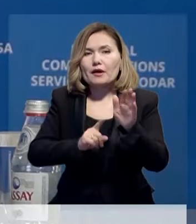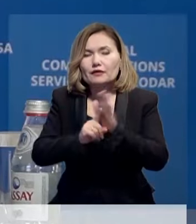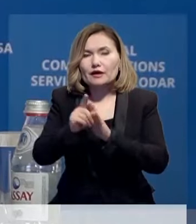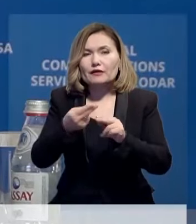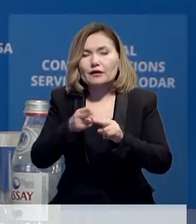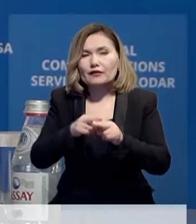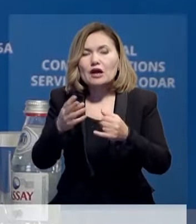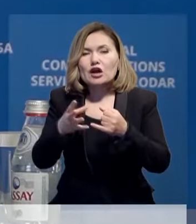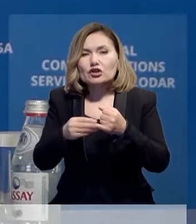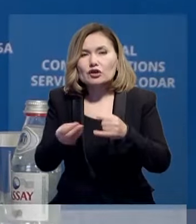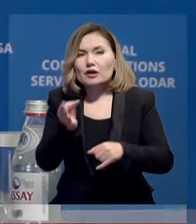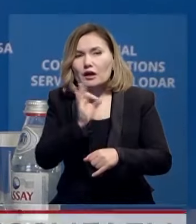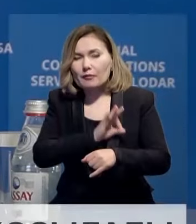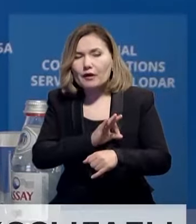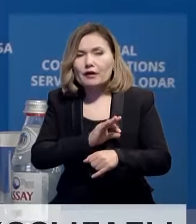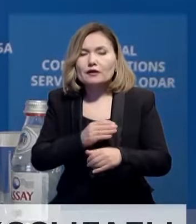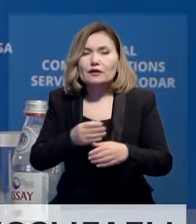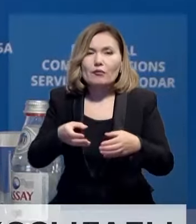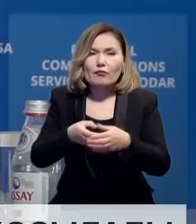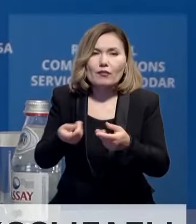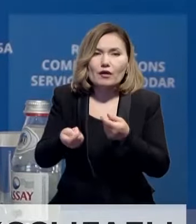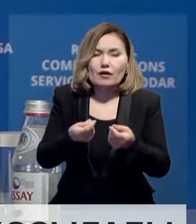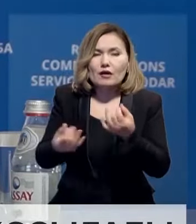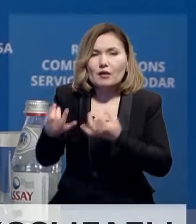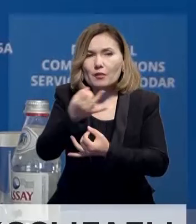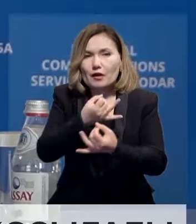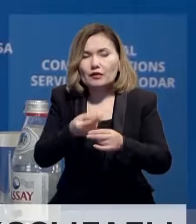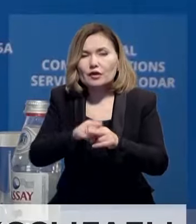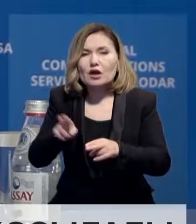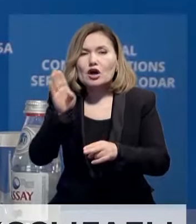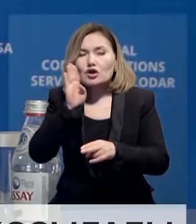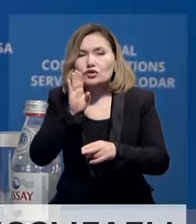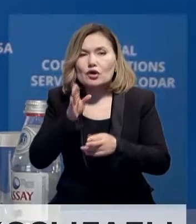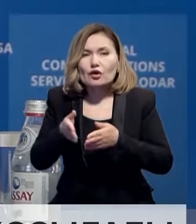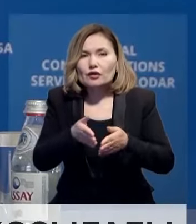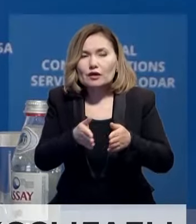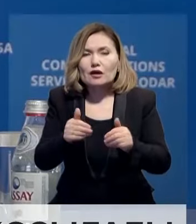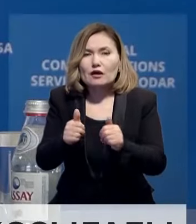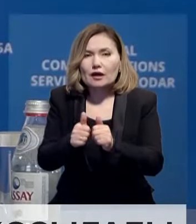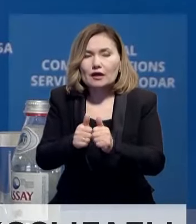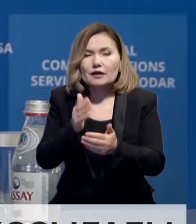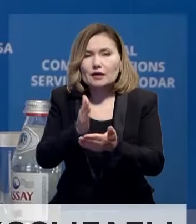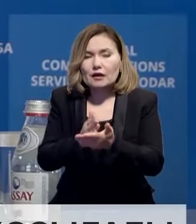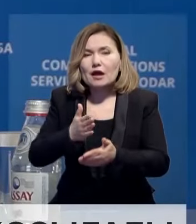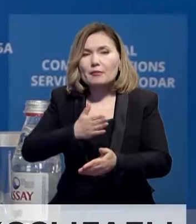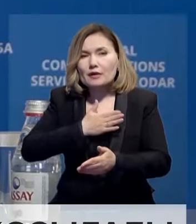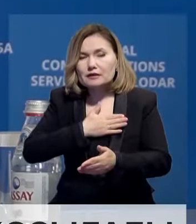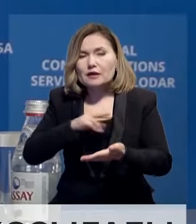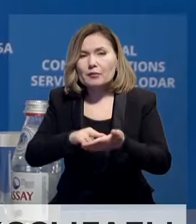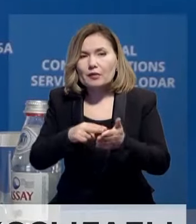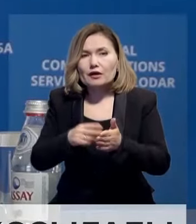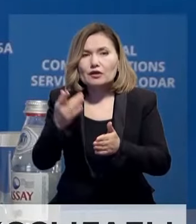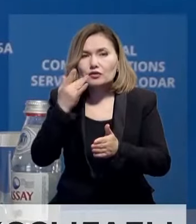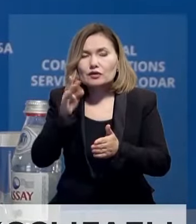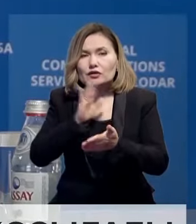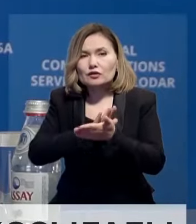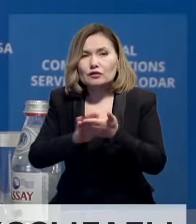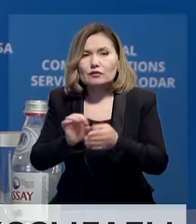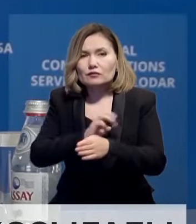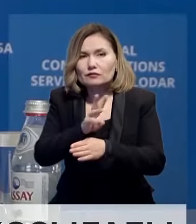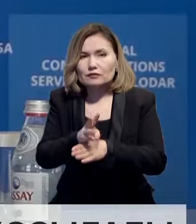жер пайдаланушыларымен келіссөздер жүріп жатыр. Олардың бәрі су арнасының бойында орналасқан. Біздің мақсат тұрақты тұтынушыларды